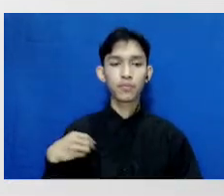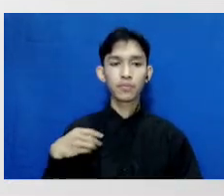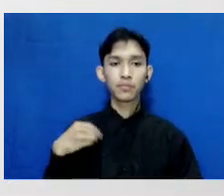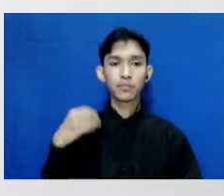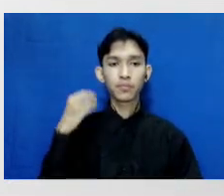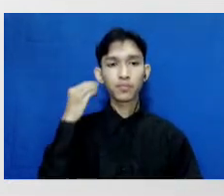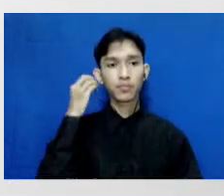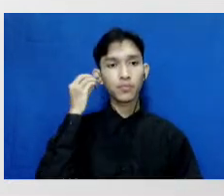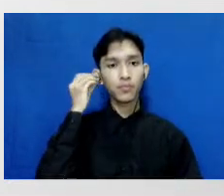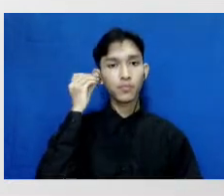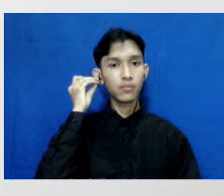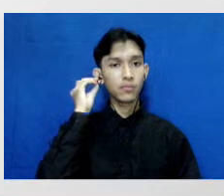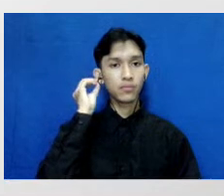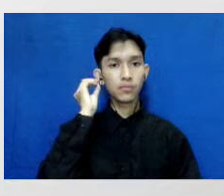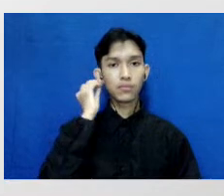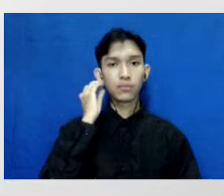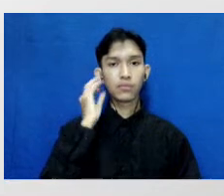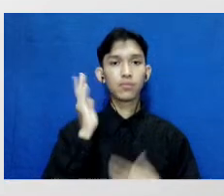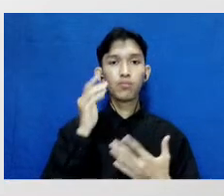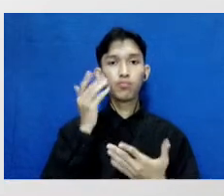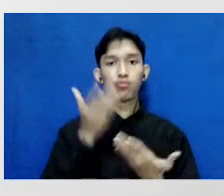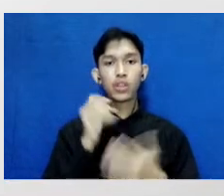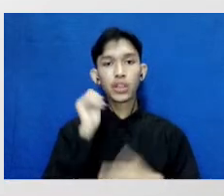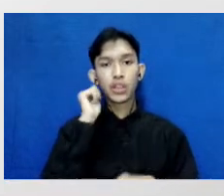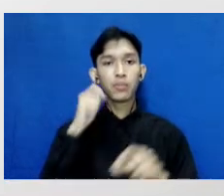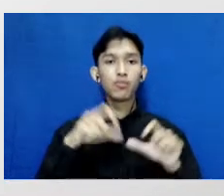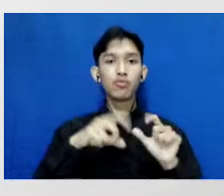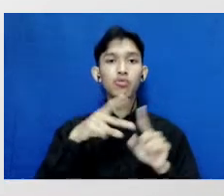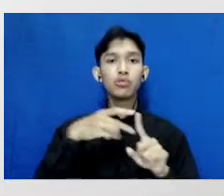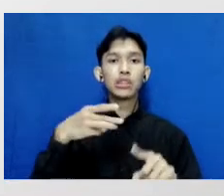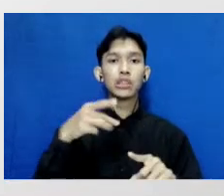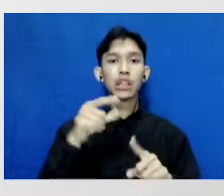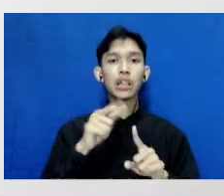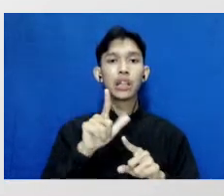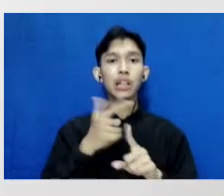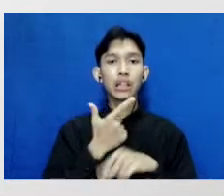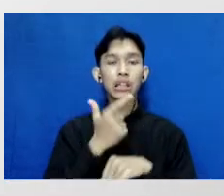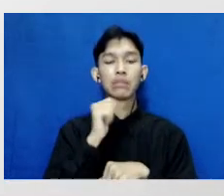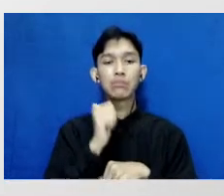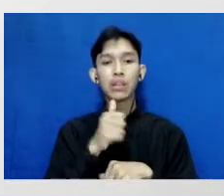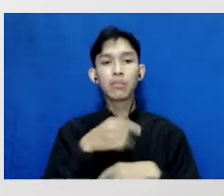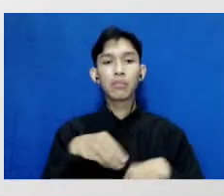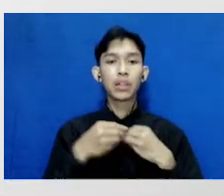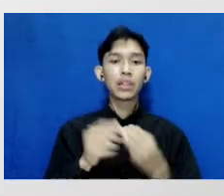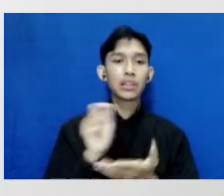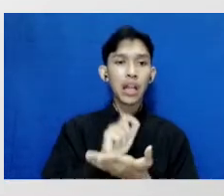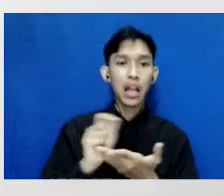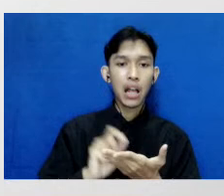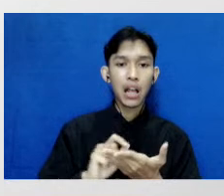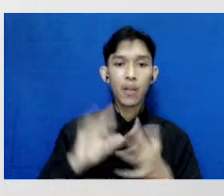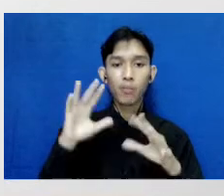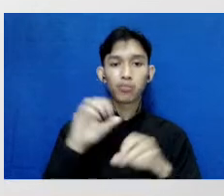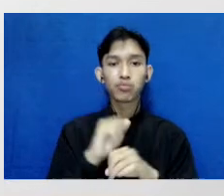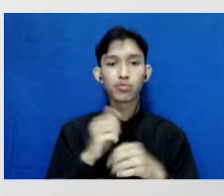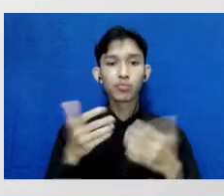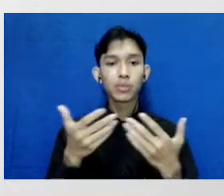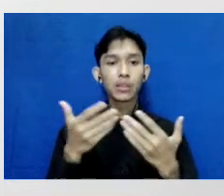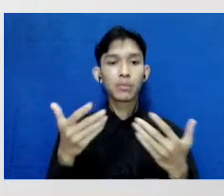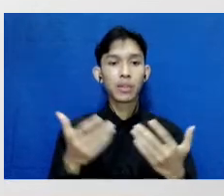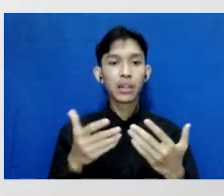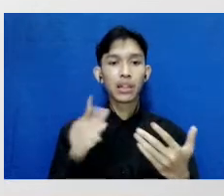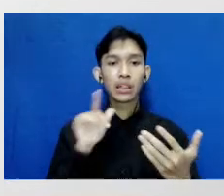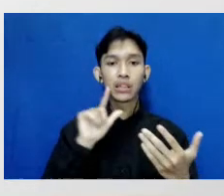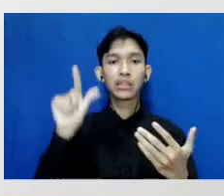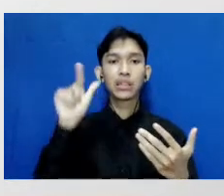terima kasih. Mungkin Ibu Shirley dari Yayasan TIFA ini bisa memberi catatan kritis juga nih soal bagaimana sejauh